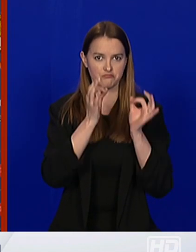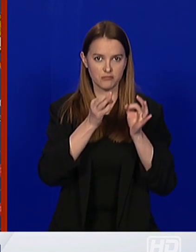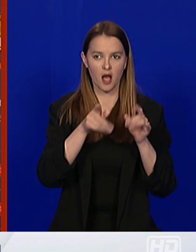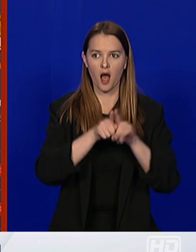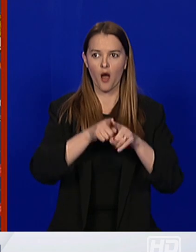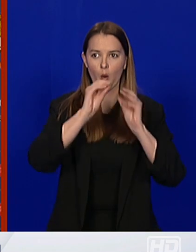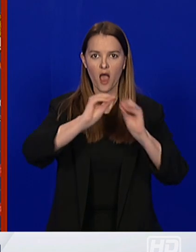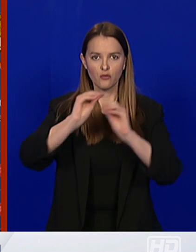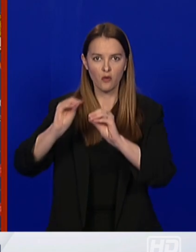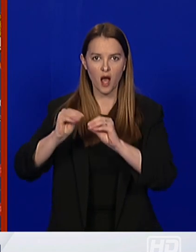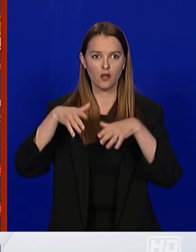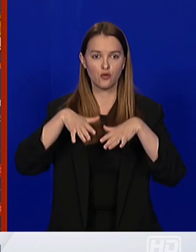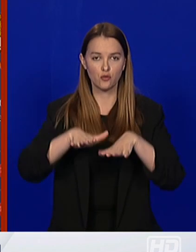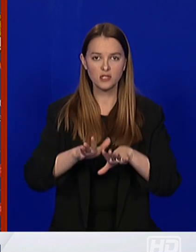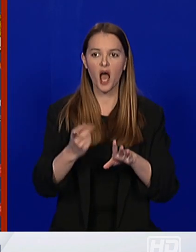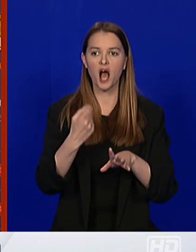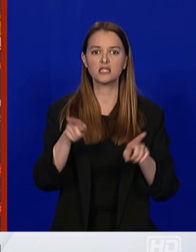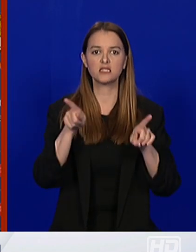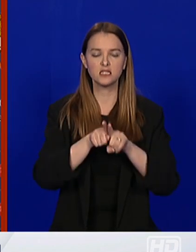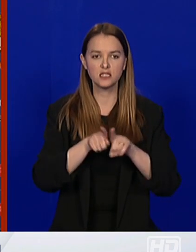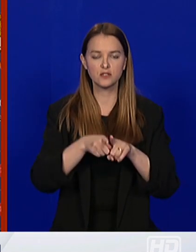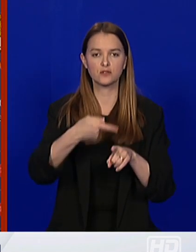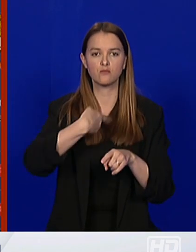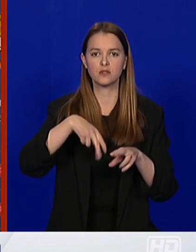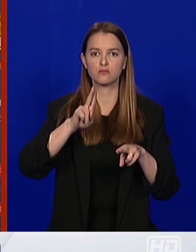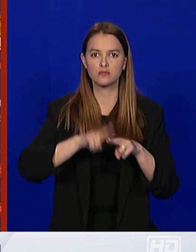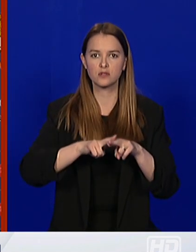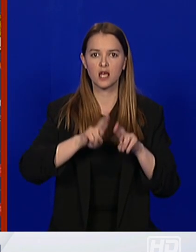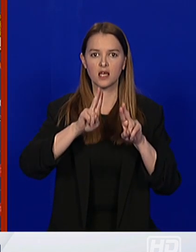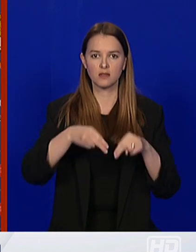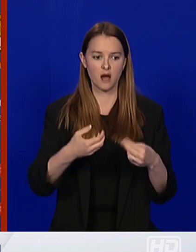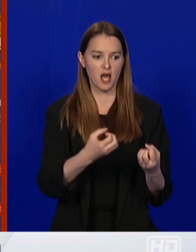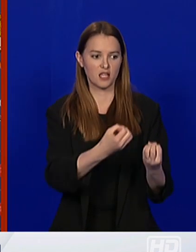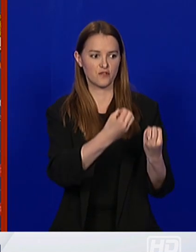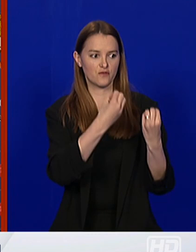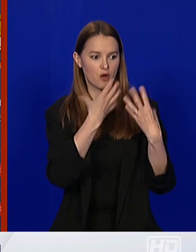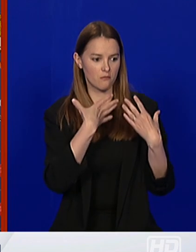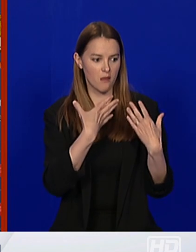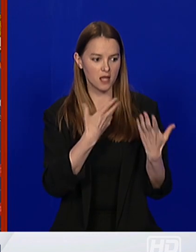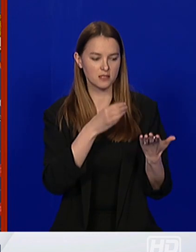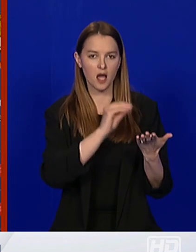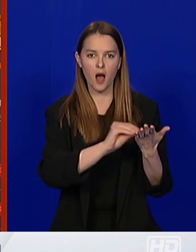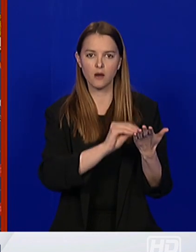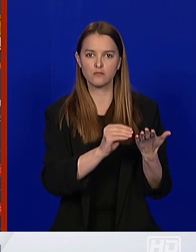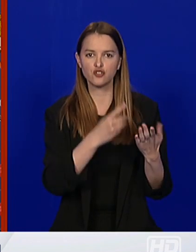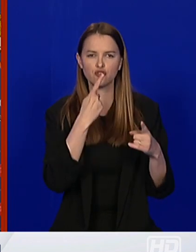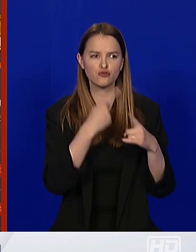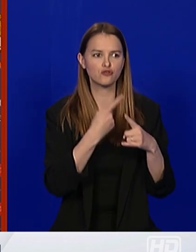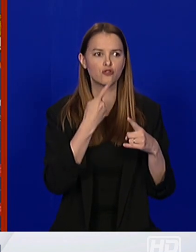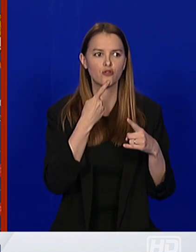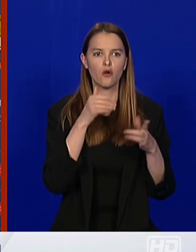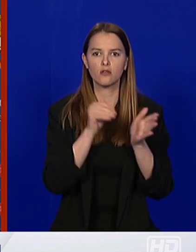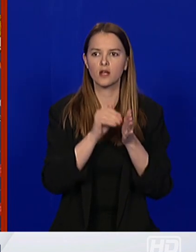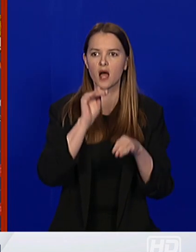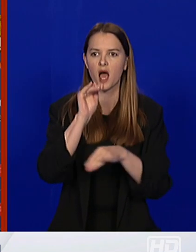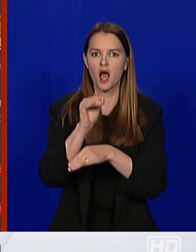komponentu imat ćemo i određenu informaciju kome se javiti u datom trenutku, dakle da na neki